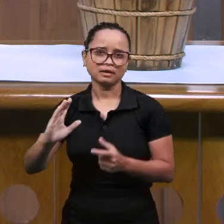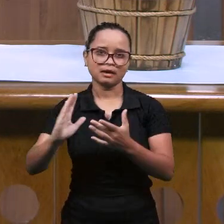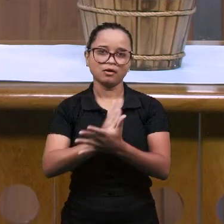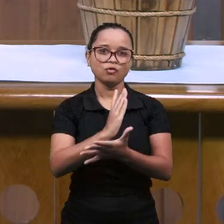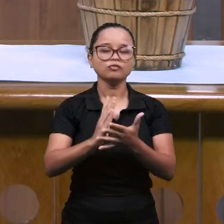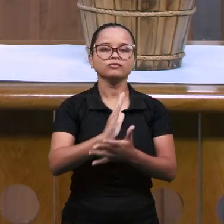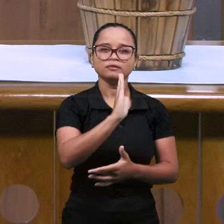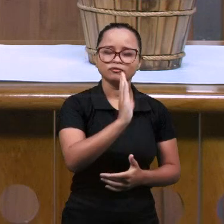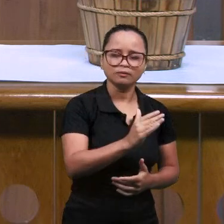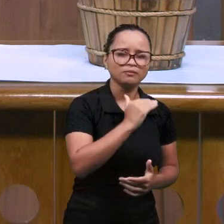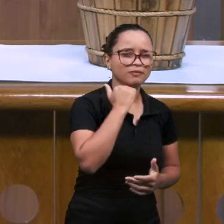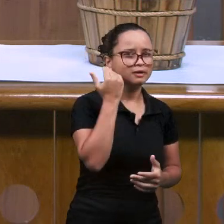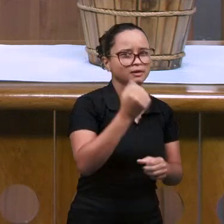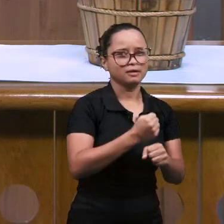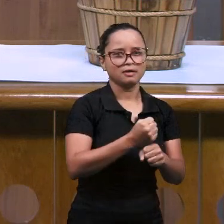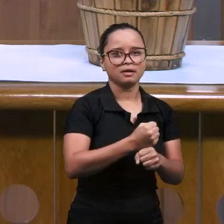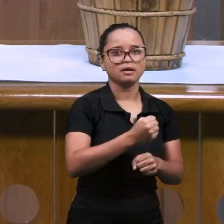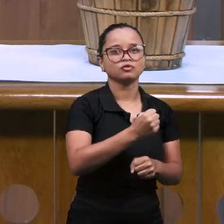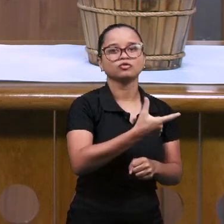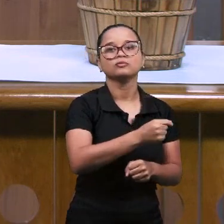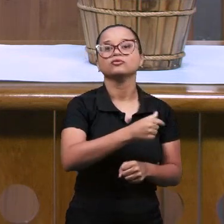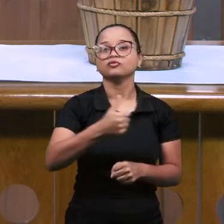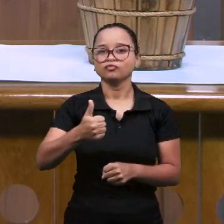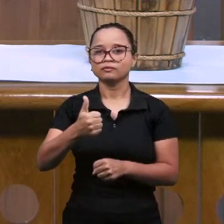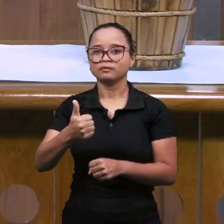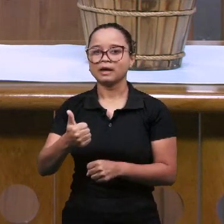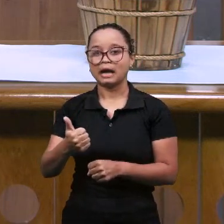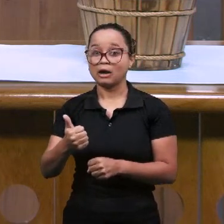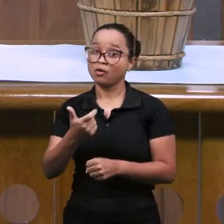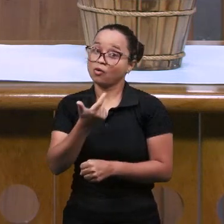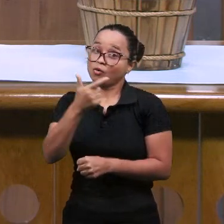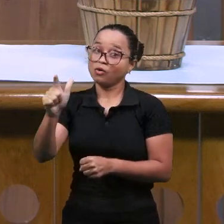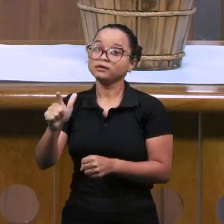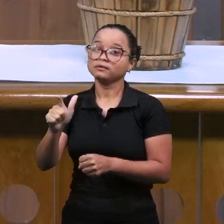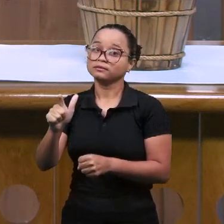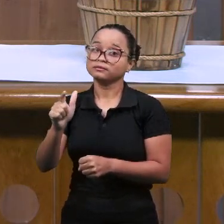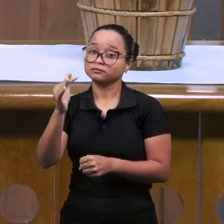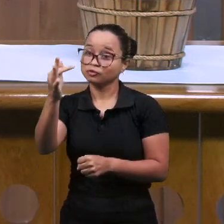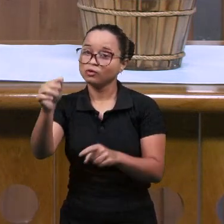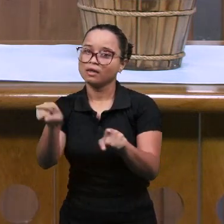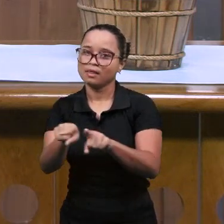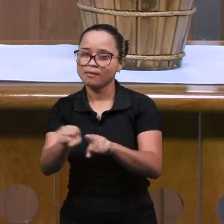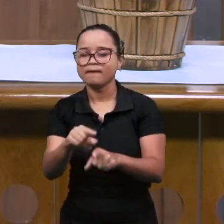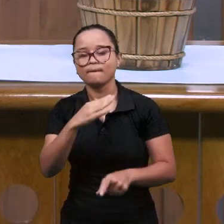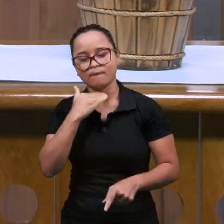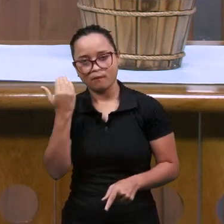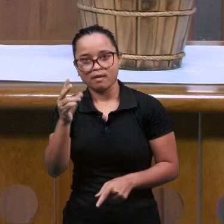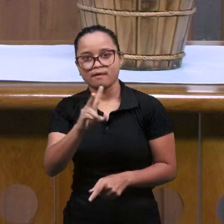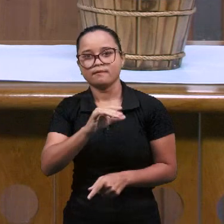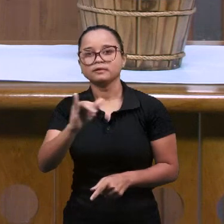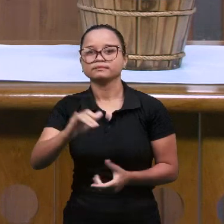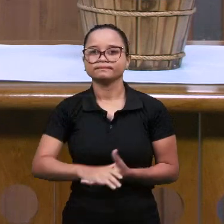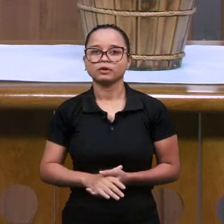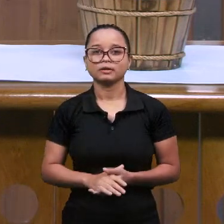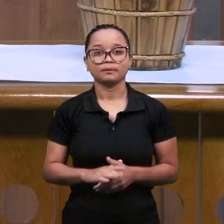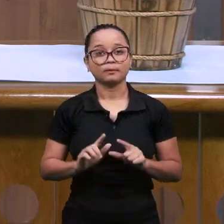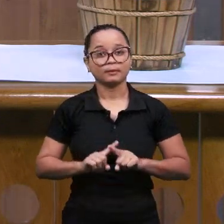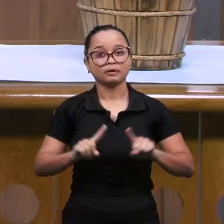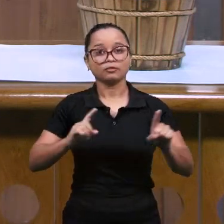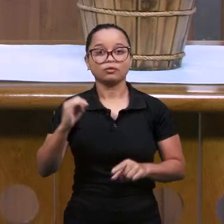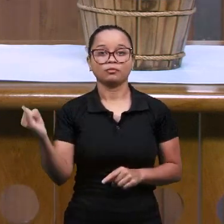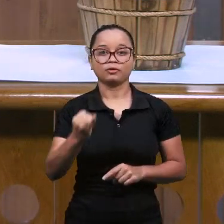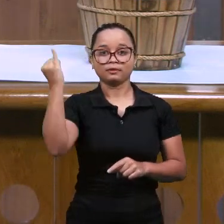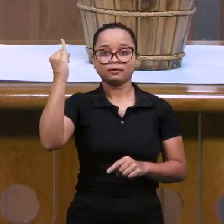passés cette année pour l'éternité. Beaucoup d'autres vont passer. Il est nécessaire que tous soient préparés parce que ce qui est important, c'est le